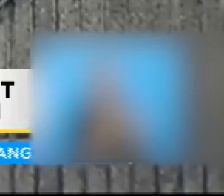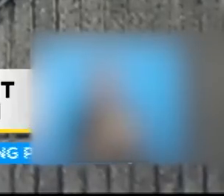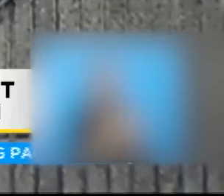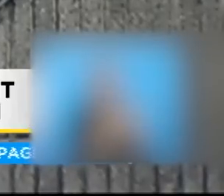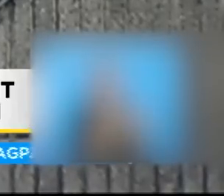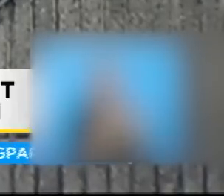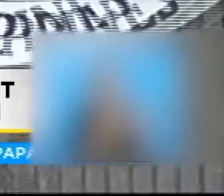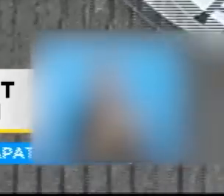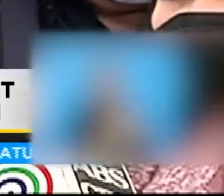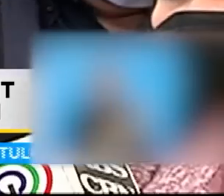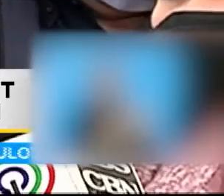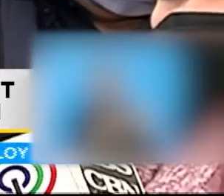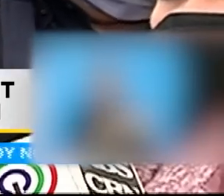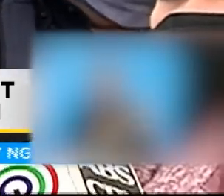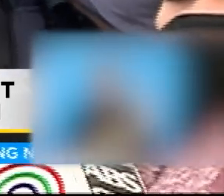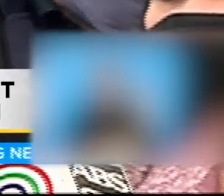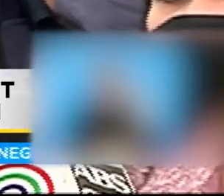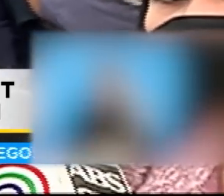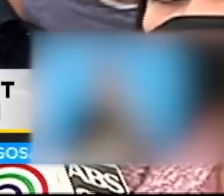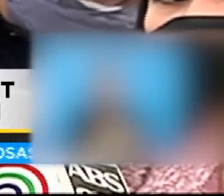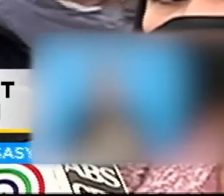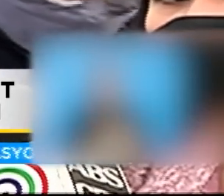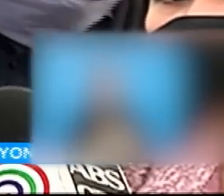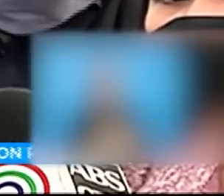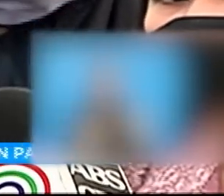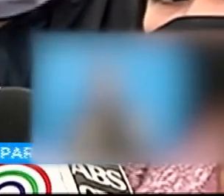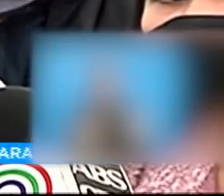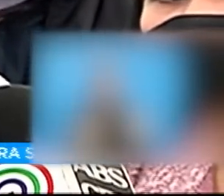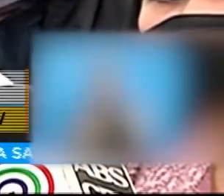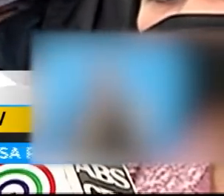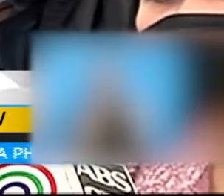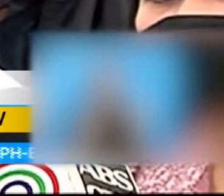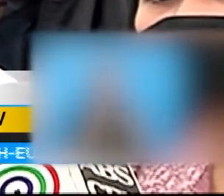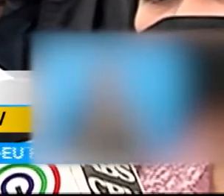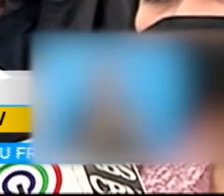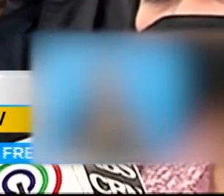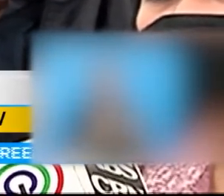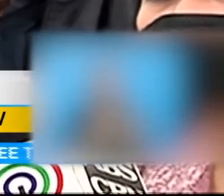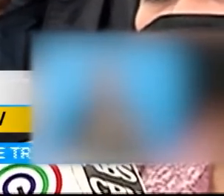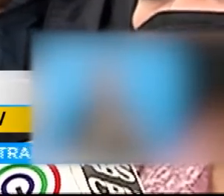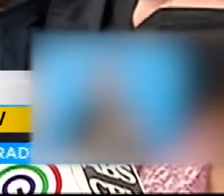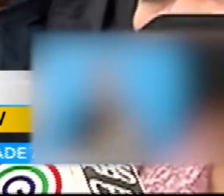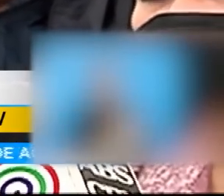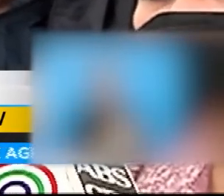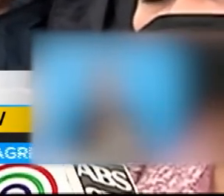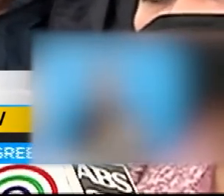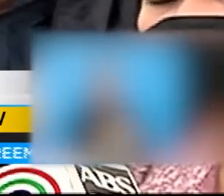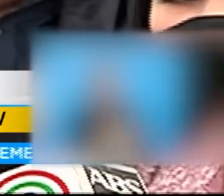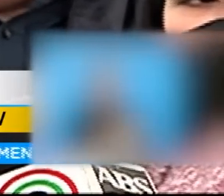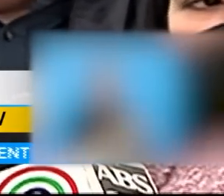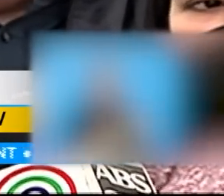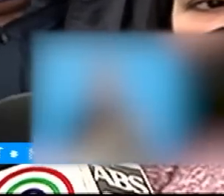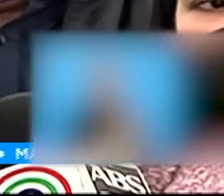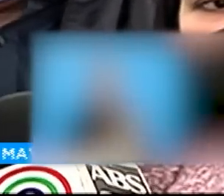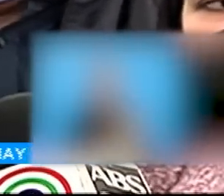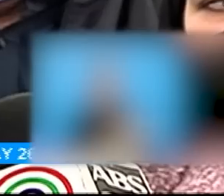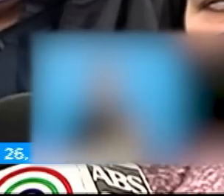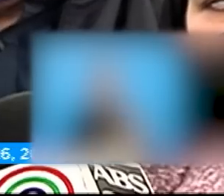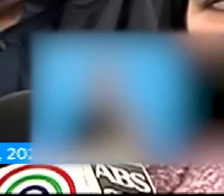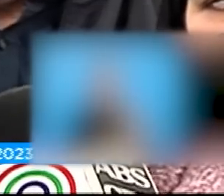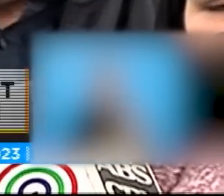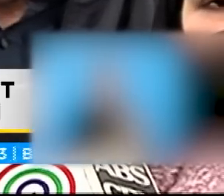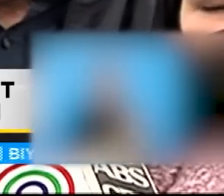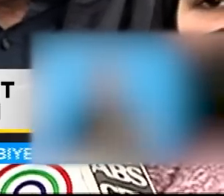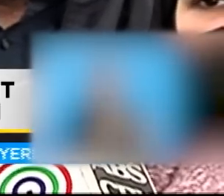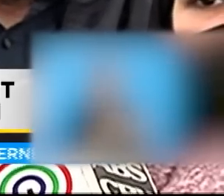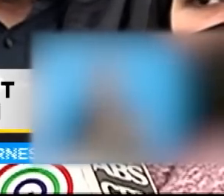are hoping na magpatuloy ang daan ng labor diplomacy para mapag-usapan ang